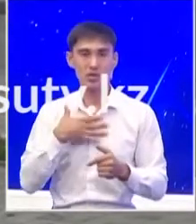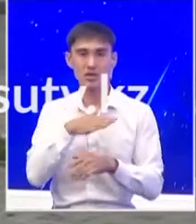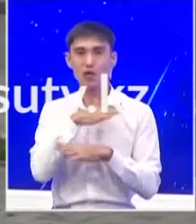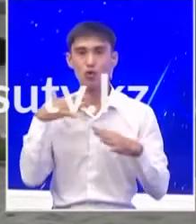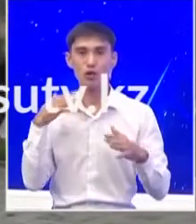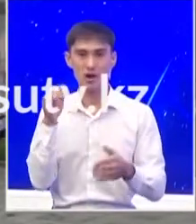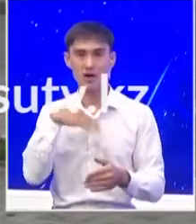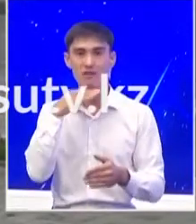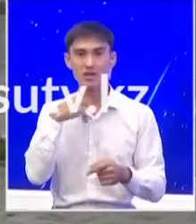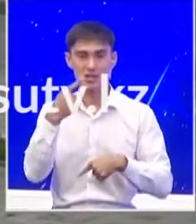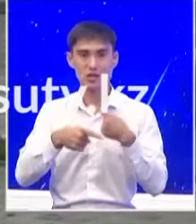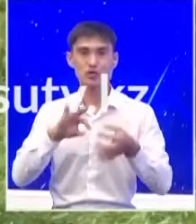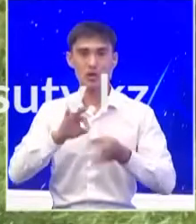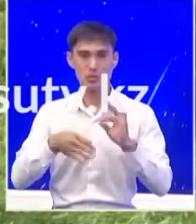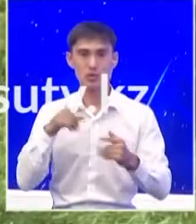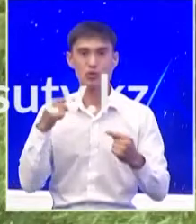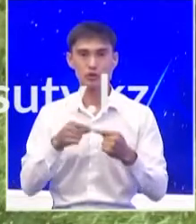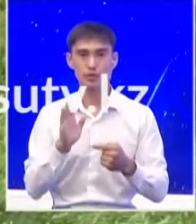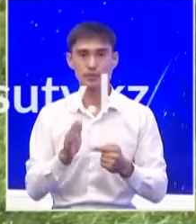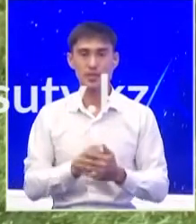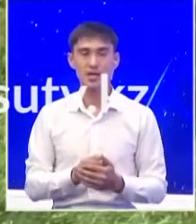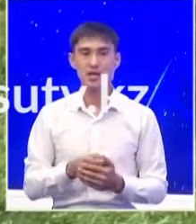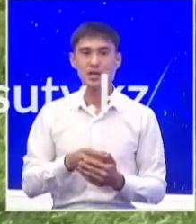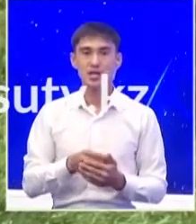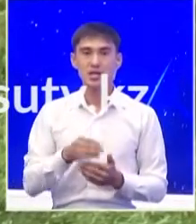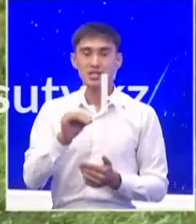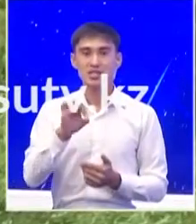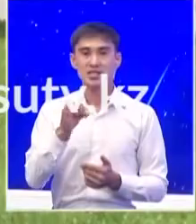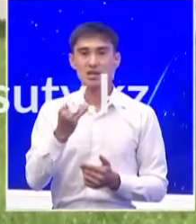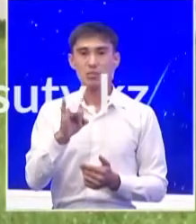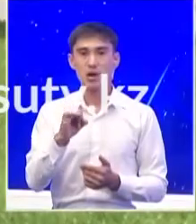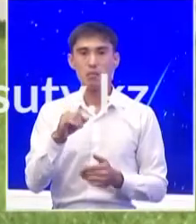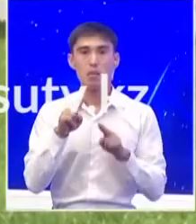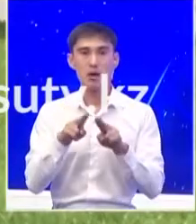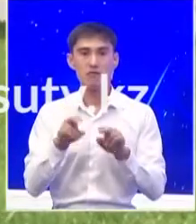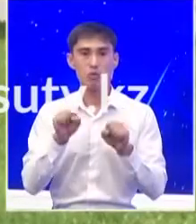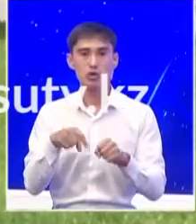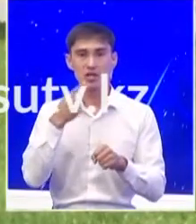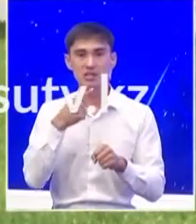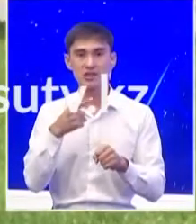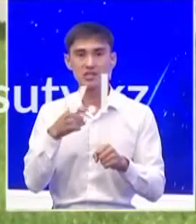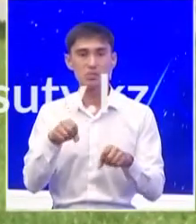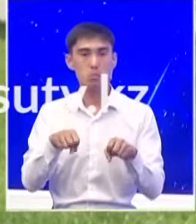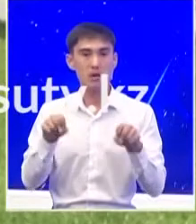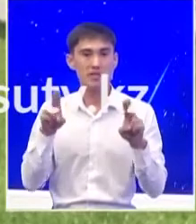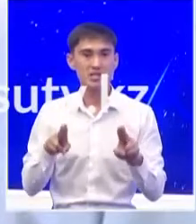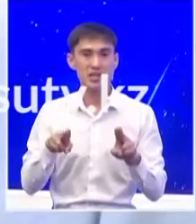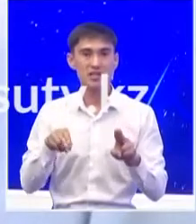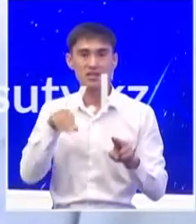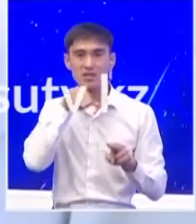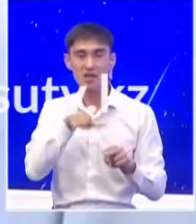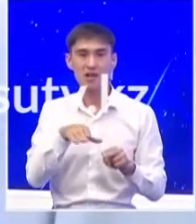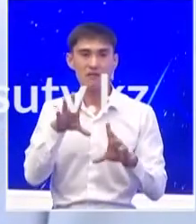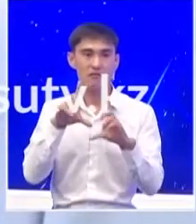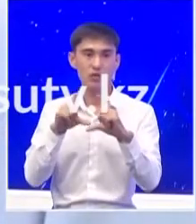до следующей Олимпиады уж точно. Жениса Искобая по праву можно назвать одним из самых профессиональных фотографов Казахстана. Он